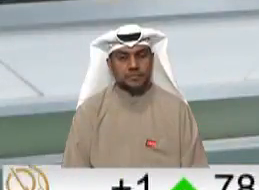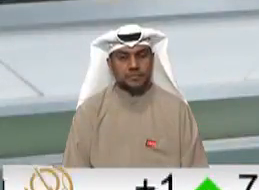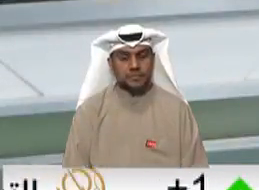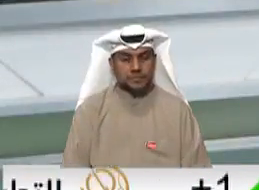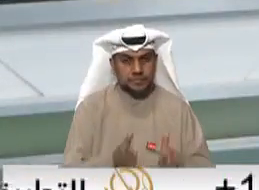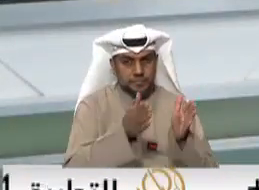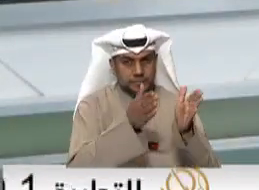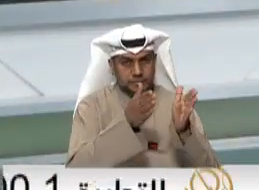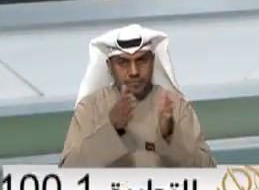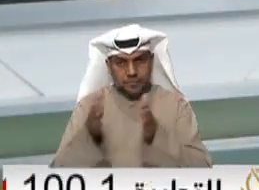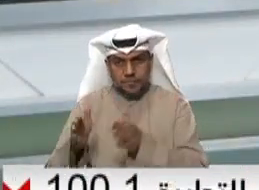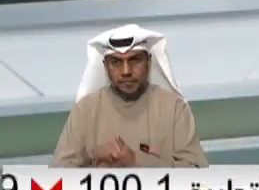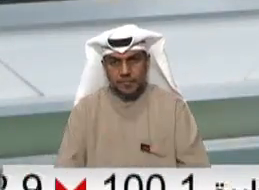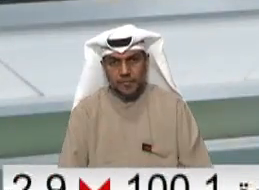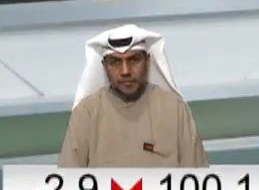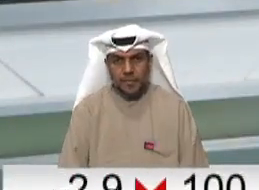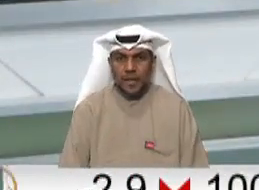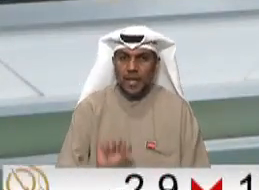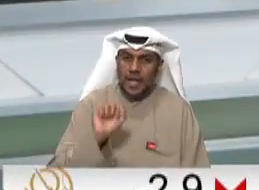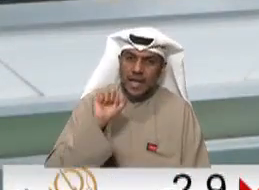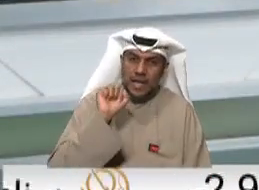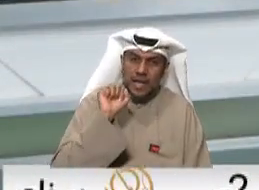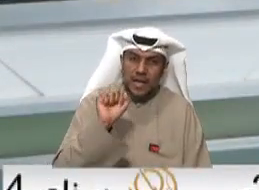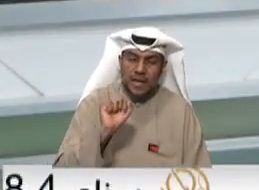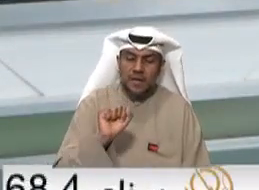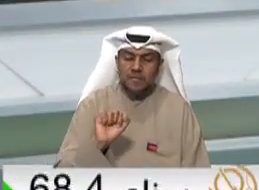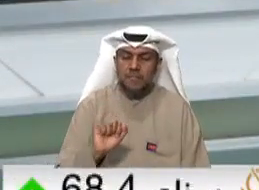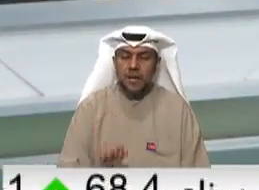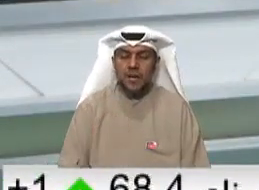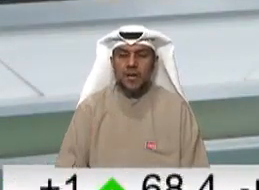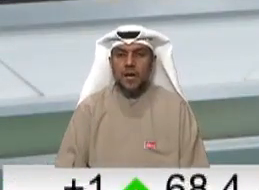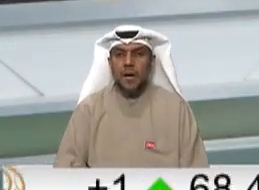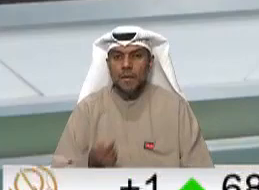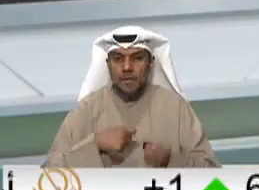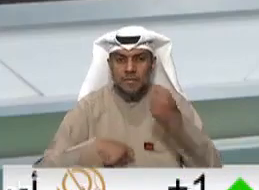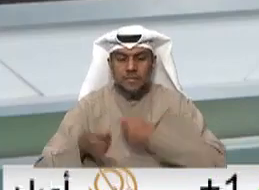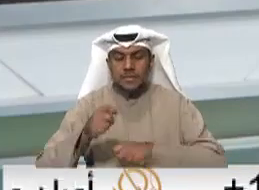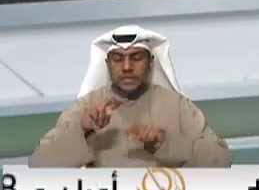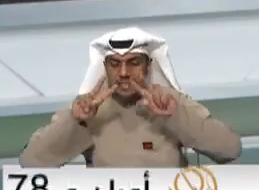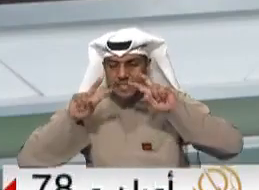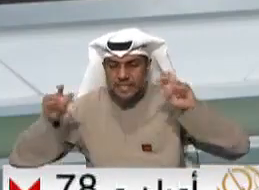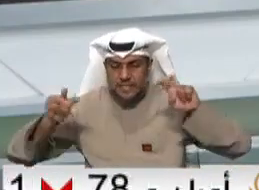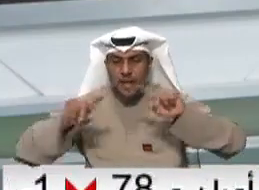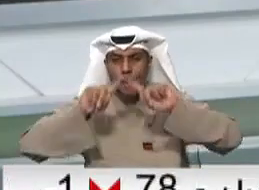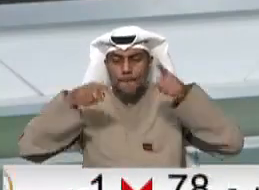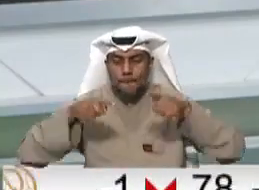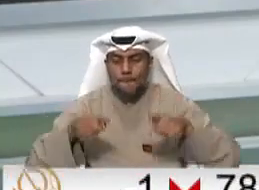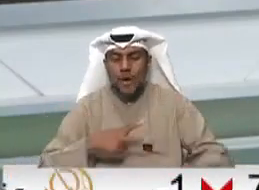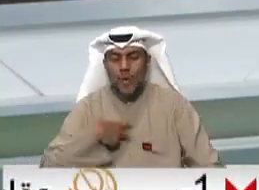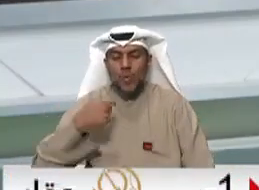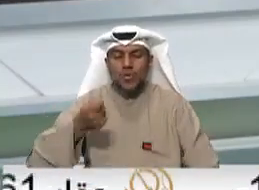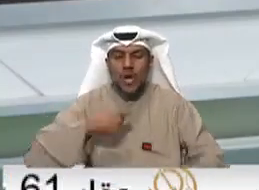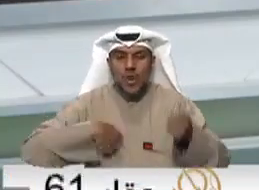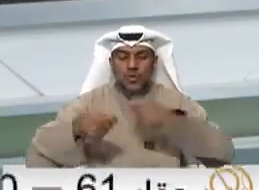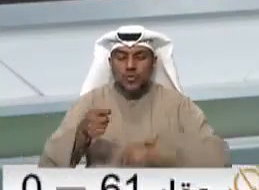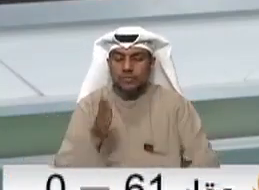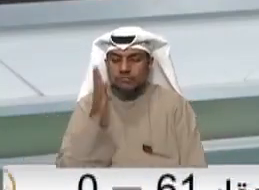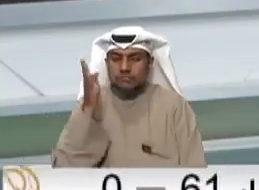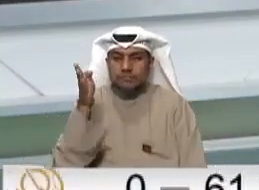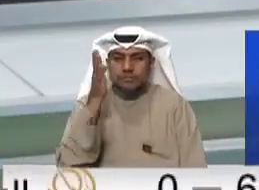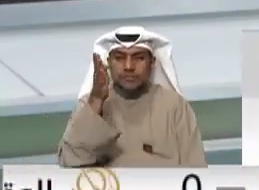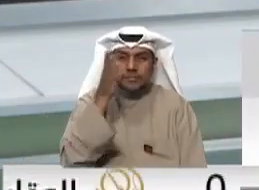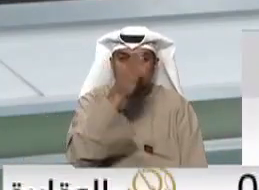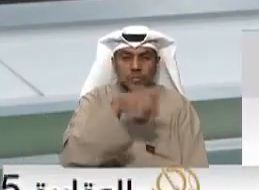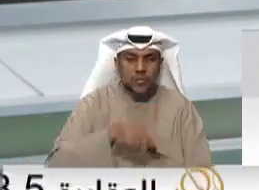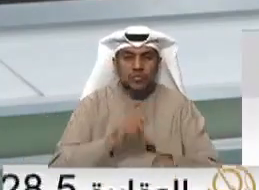قام فريق إدارة الجهاز الفني للإشراف على السلع وتحديد أسعارها في وزارة التجارة والصناعة